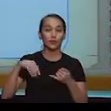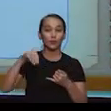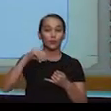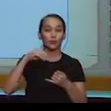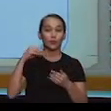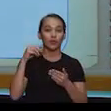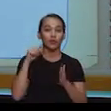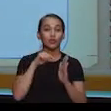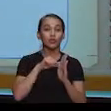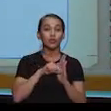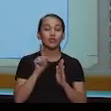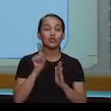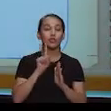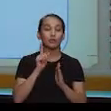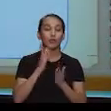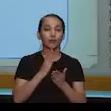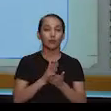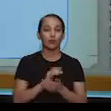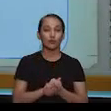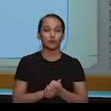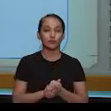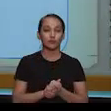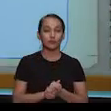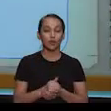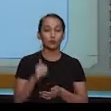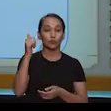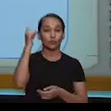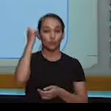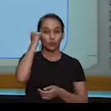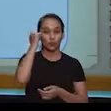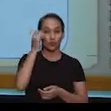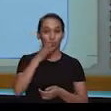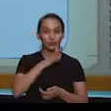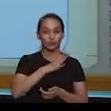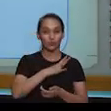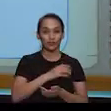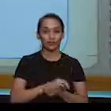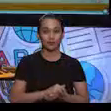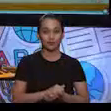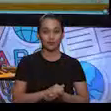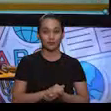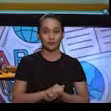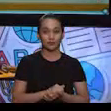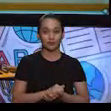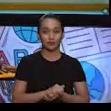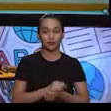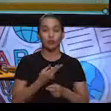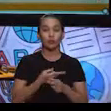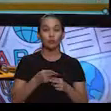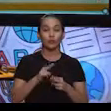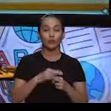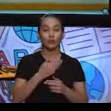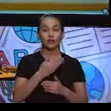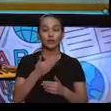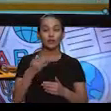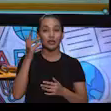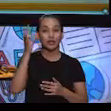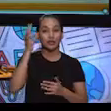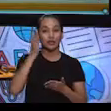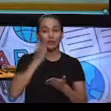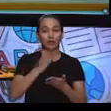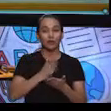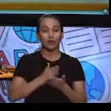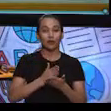Tuproqning tarkibida nimalar bor? Yodingizga tushdimi? Keling, buni ham sizlarga